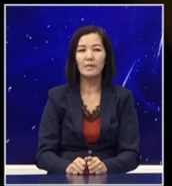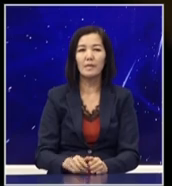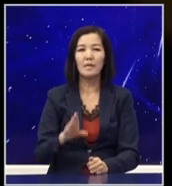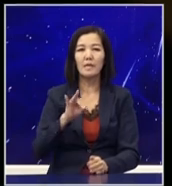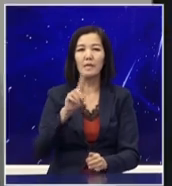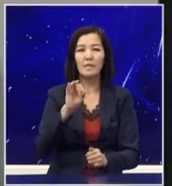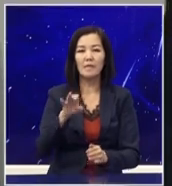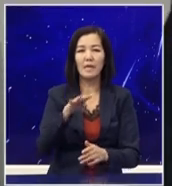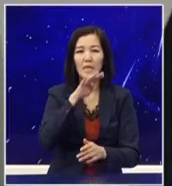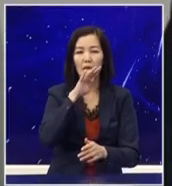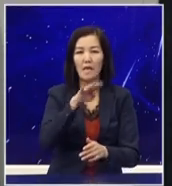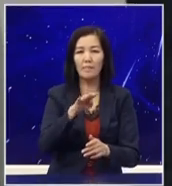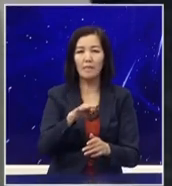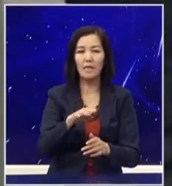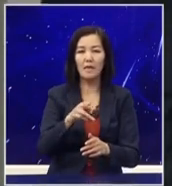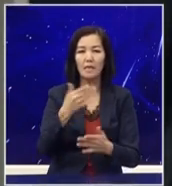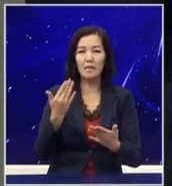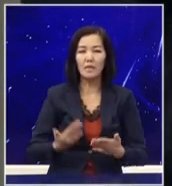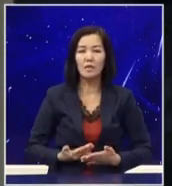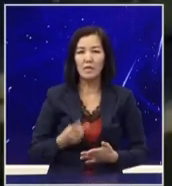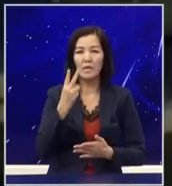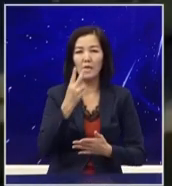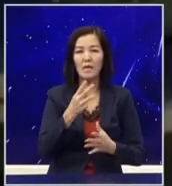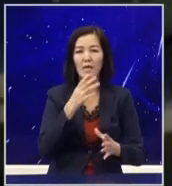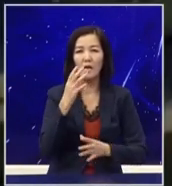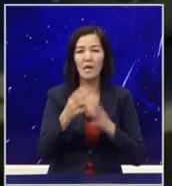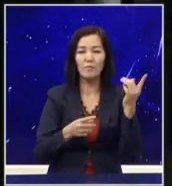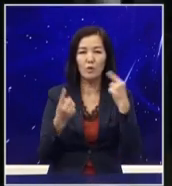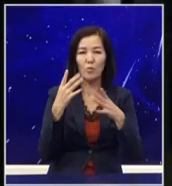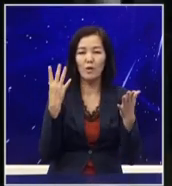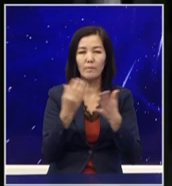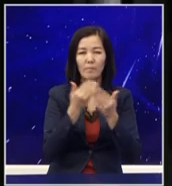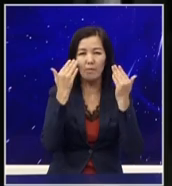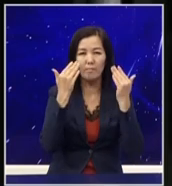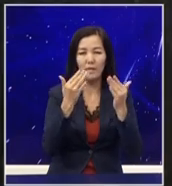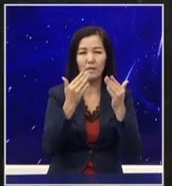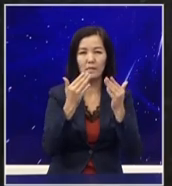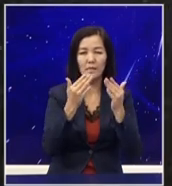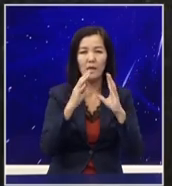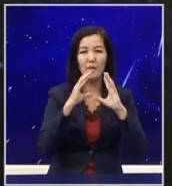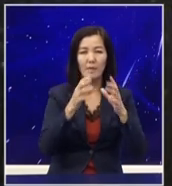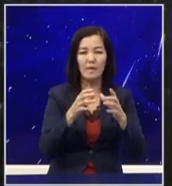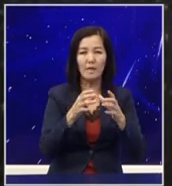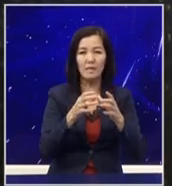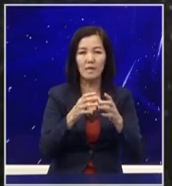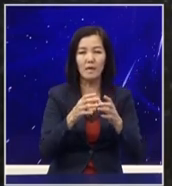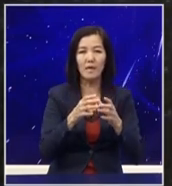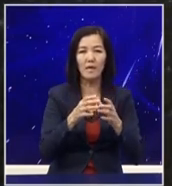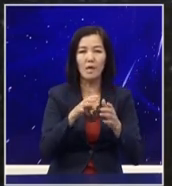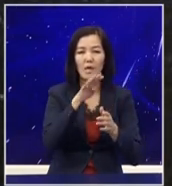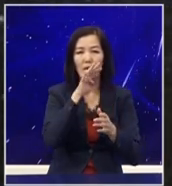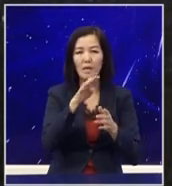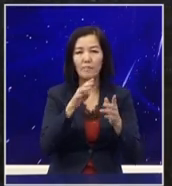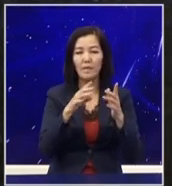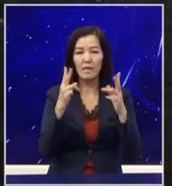Израильдік ғалымдар тіршілікке қолайлы екі ғаламшарды ойлап тапты. Белгісіз планеталарды Иерусалим университетінің астрофизиктері